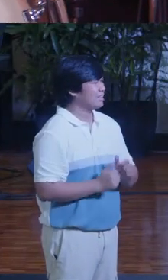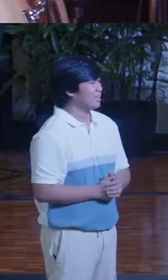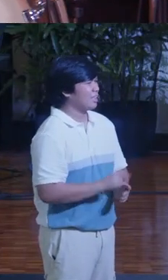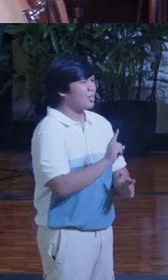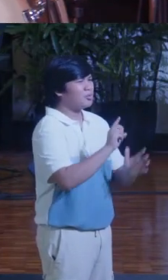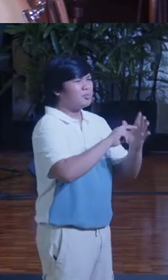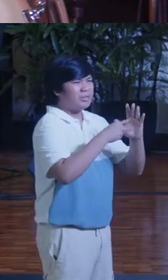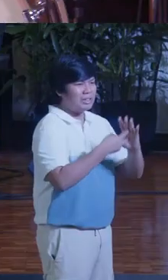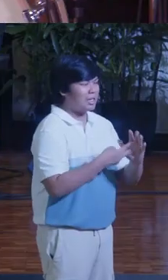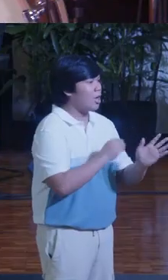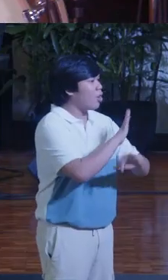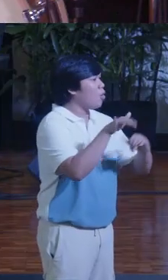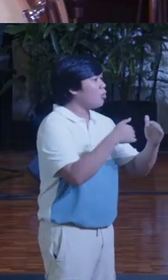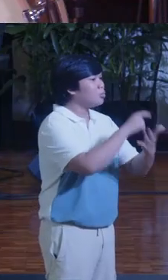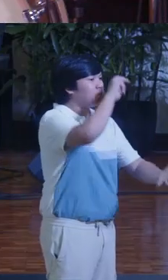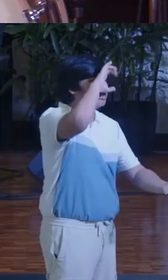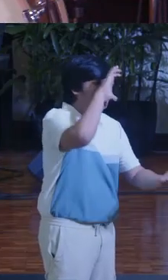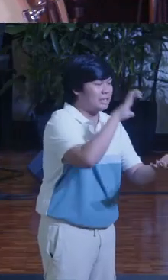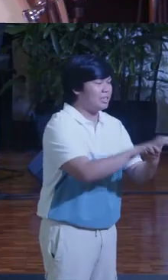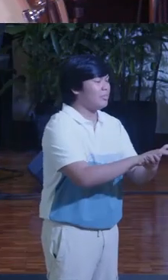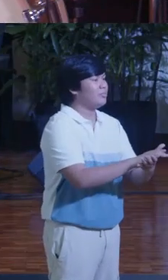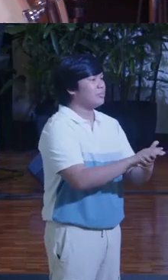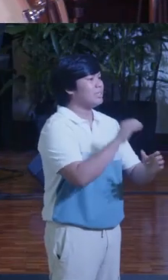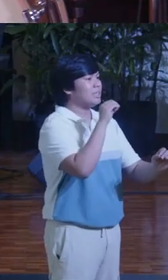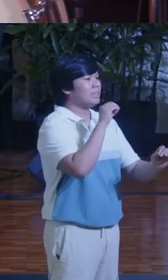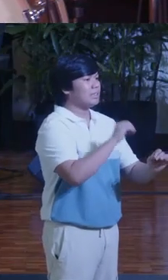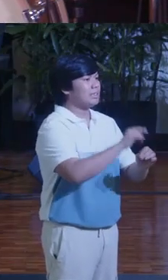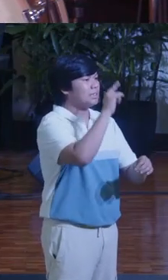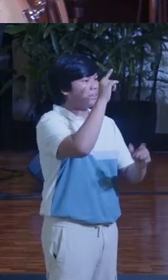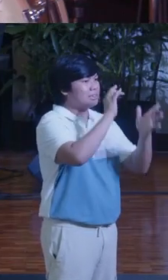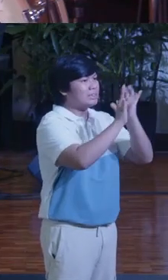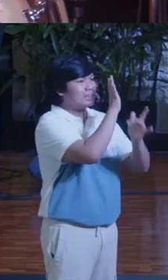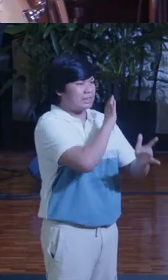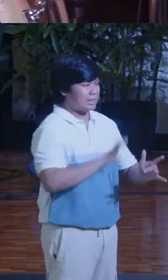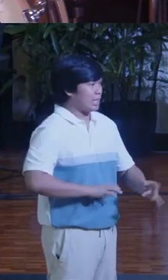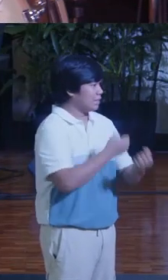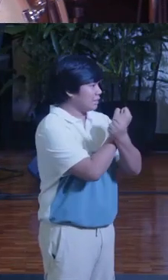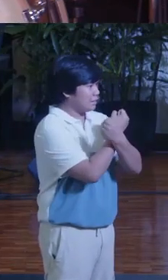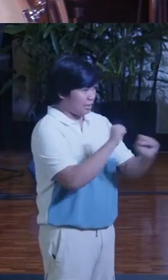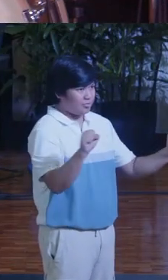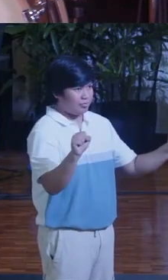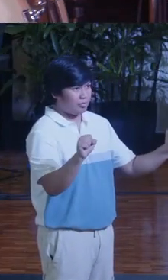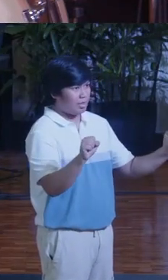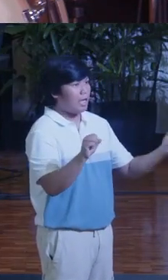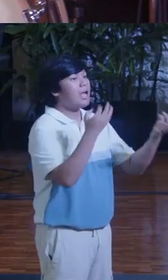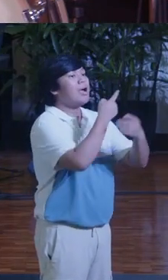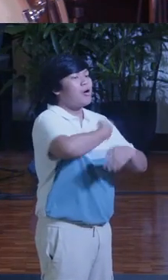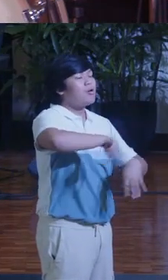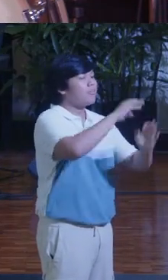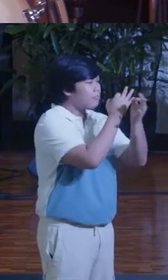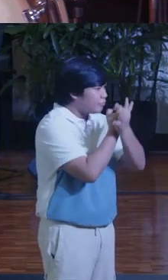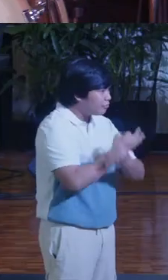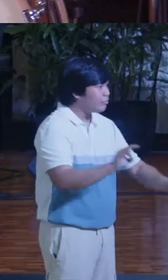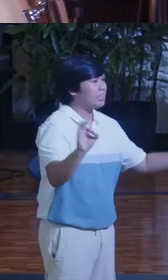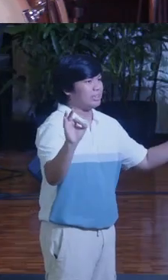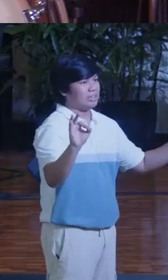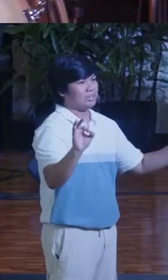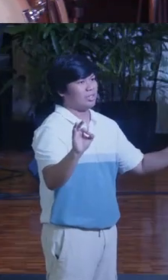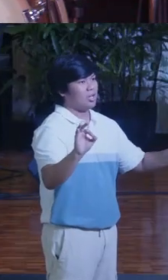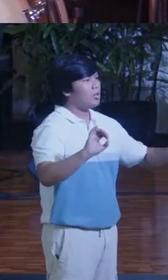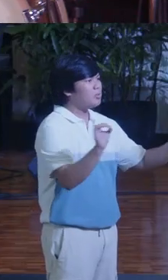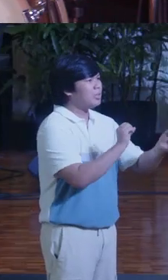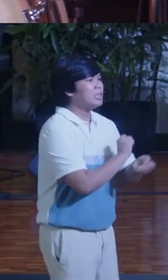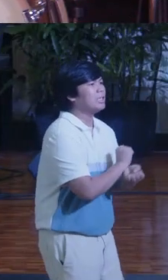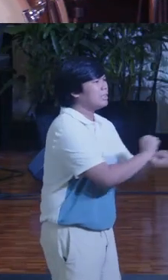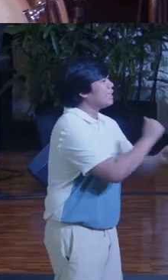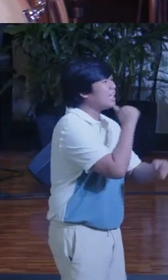Ang lahat ng nananampalataya sa pangakong kaligtasan ng Diyos na kay Kristo Jesus ay free.